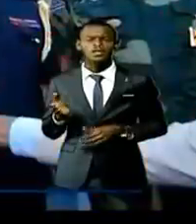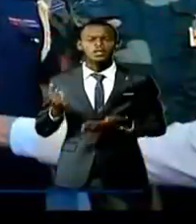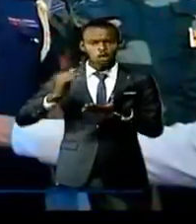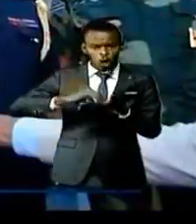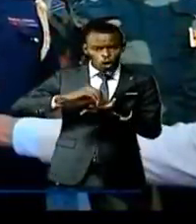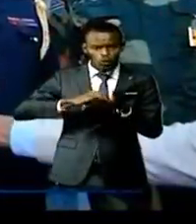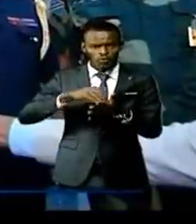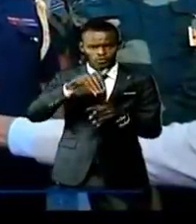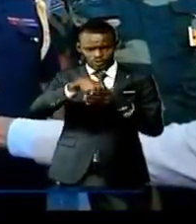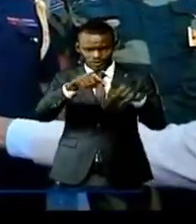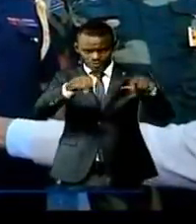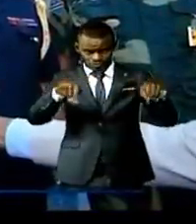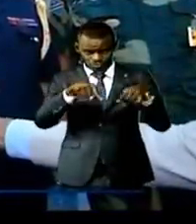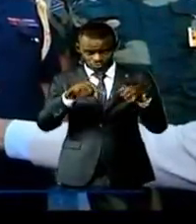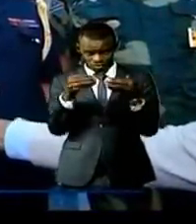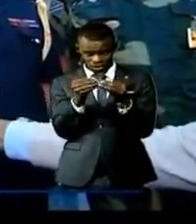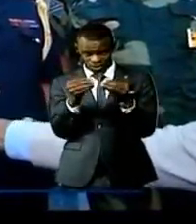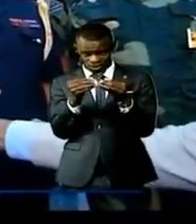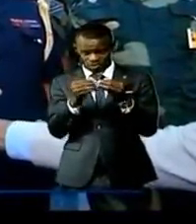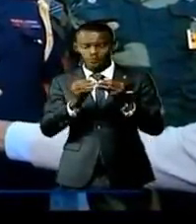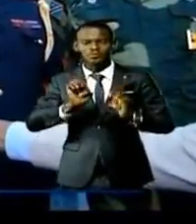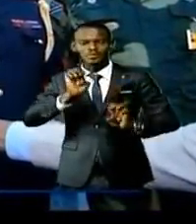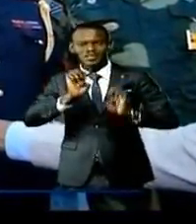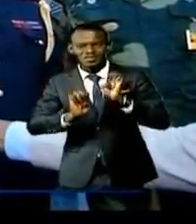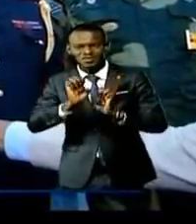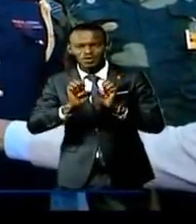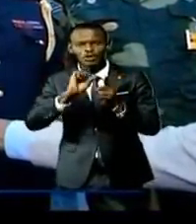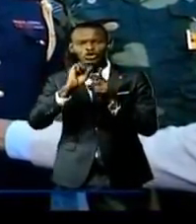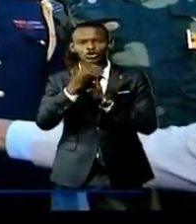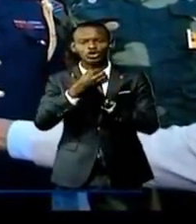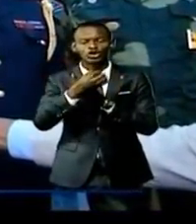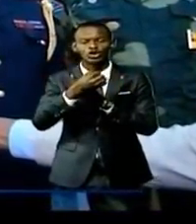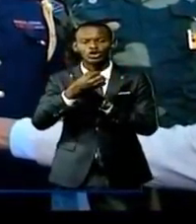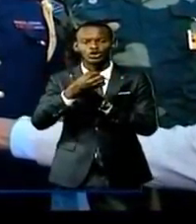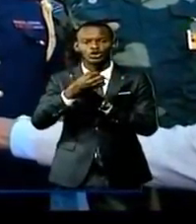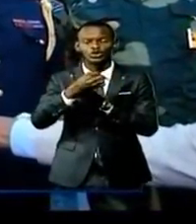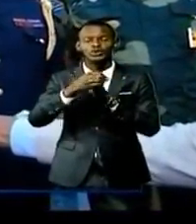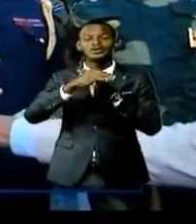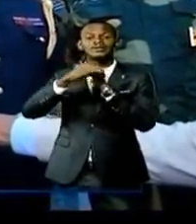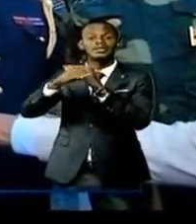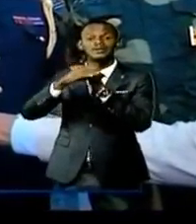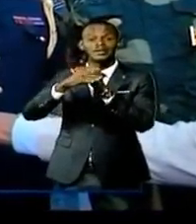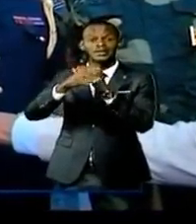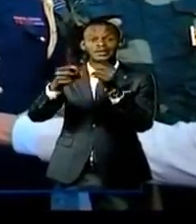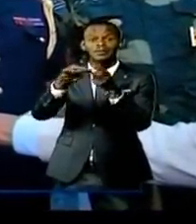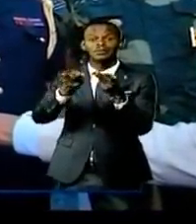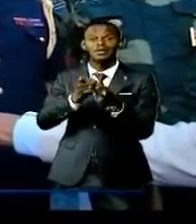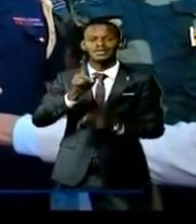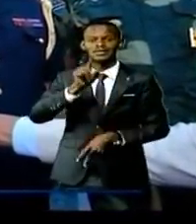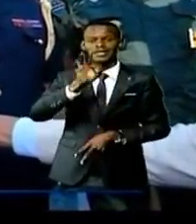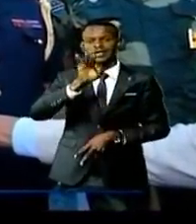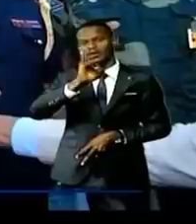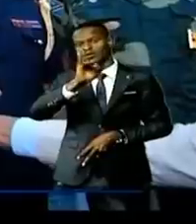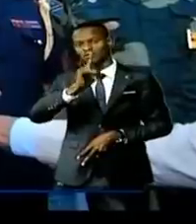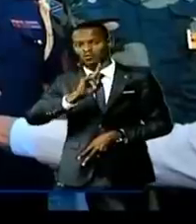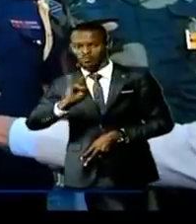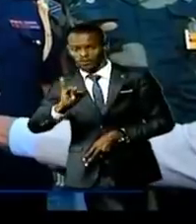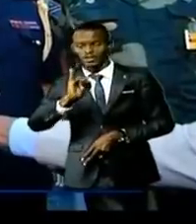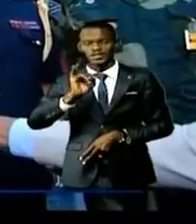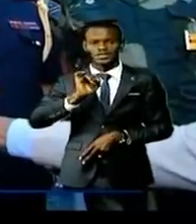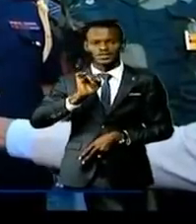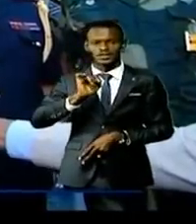qui prévaut dans le moyen et haut plateau Ouvira, Fizi, au sud